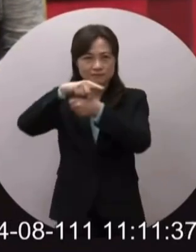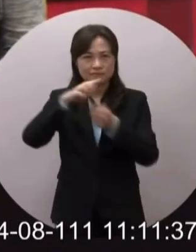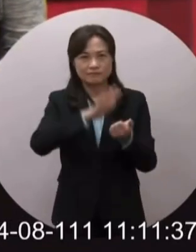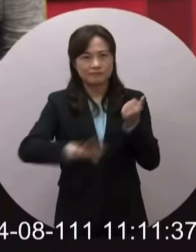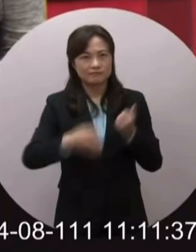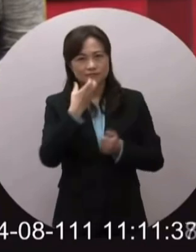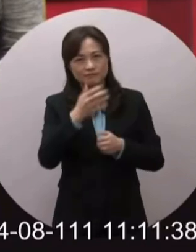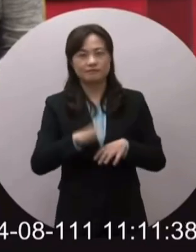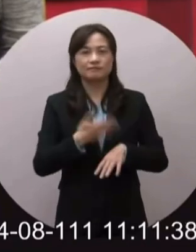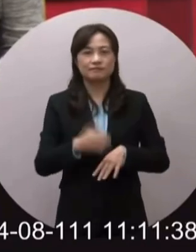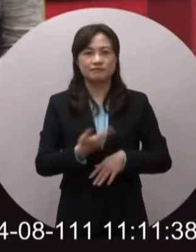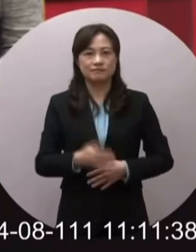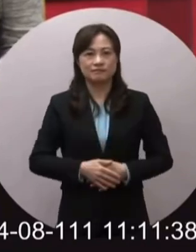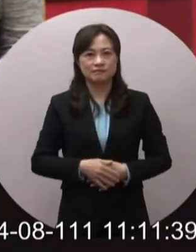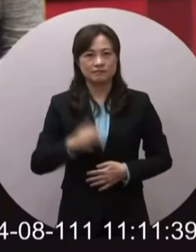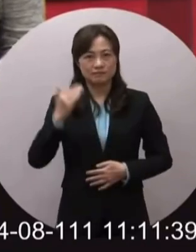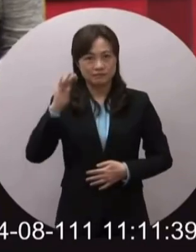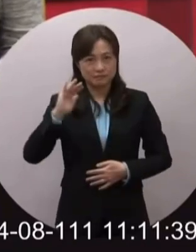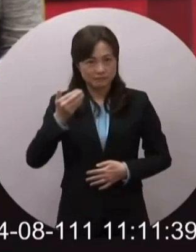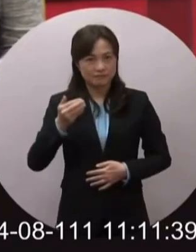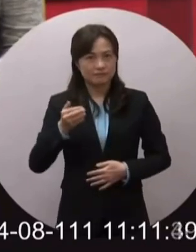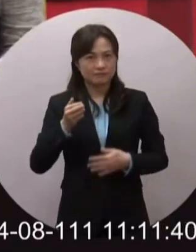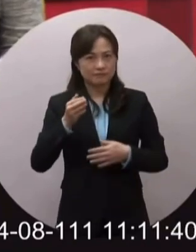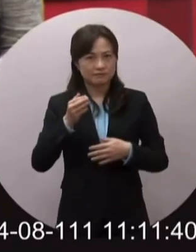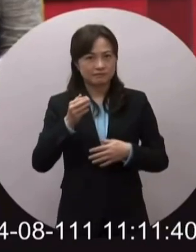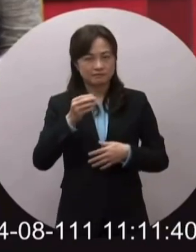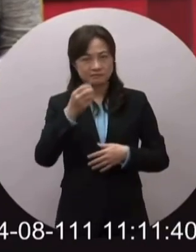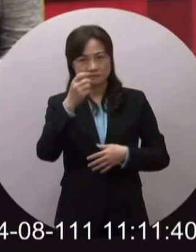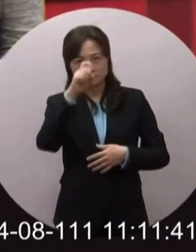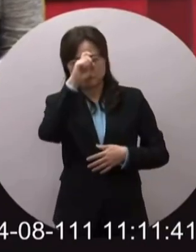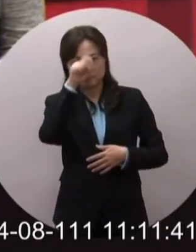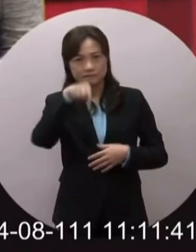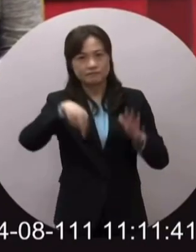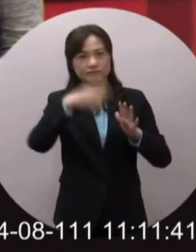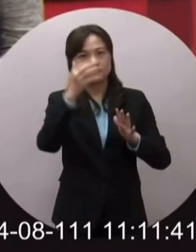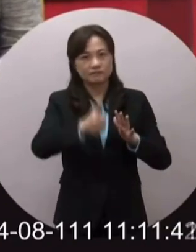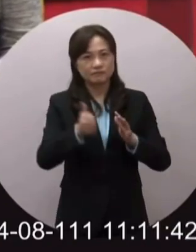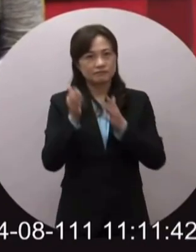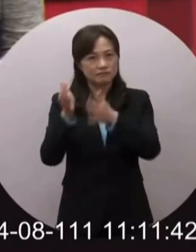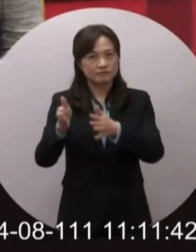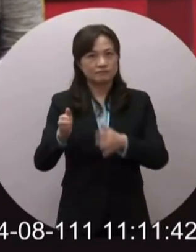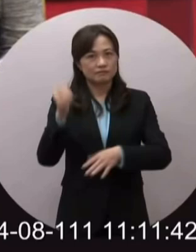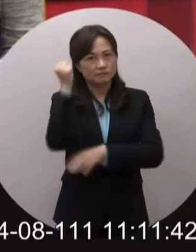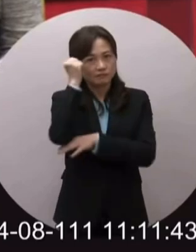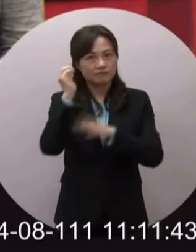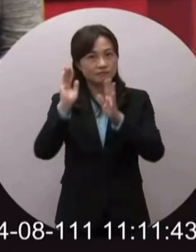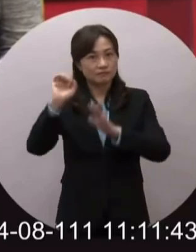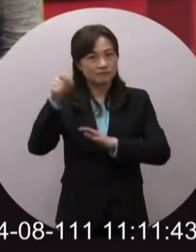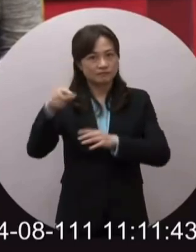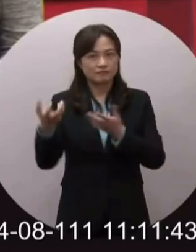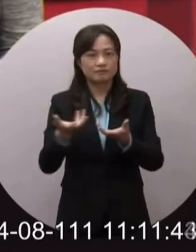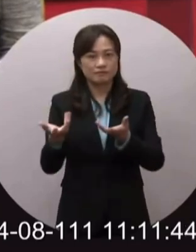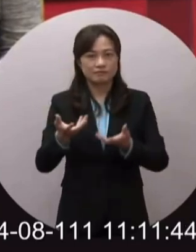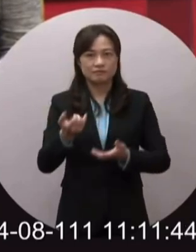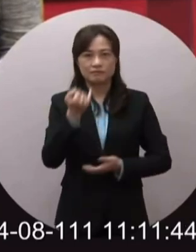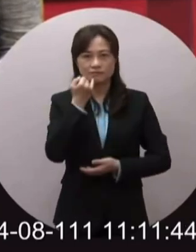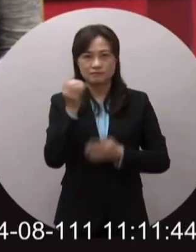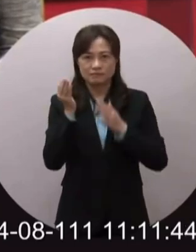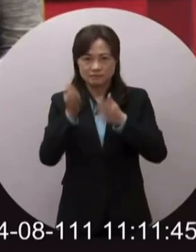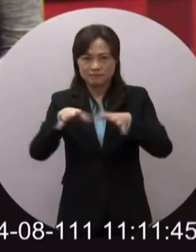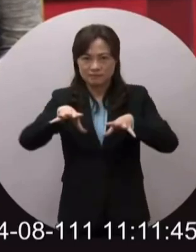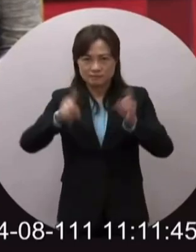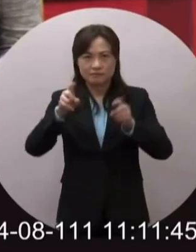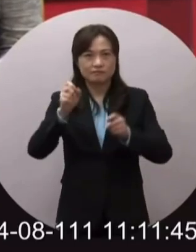我还是要请院长再注意一个部分，就是因为在居住正义的议题上，我也建议哦，可以对于首购族